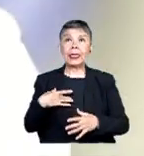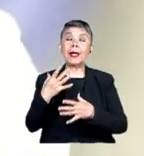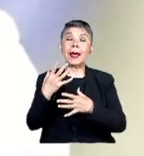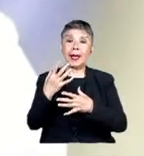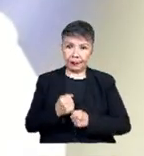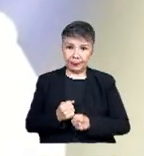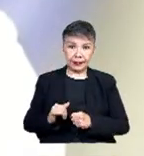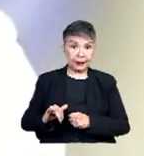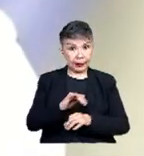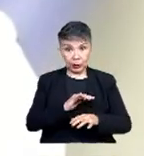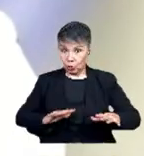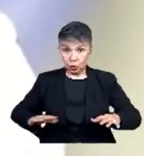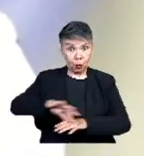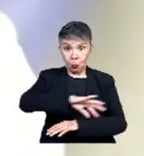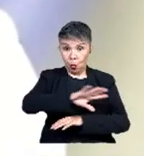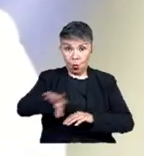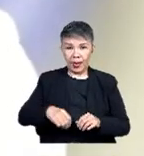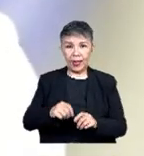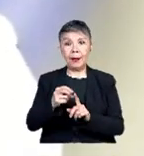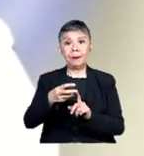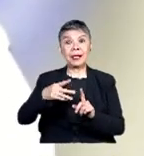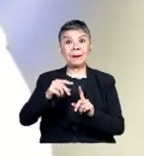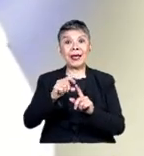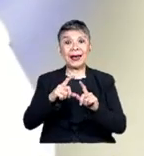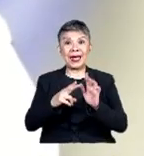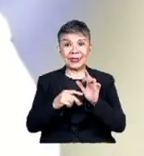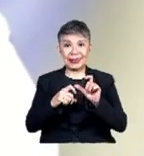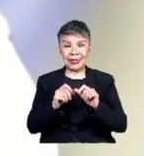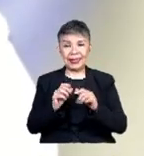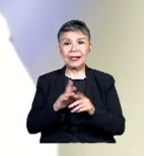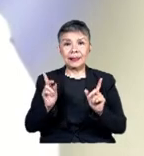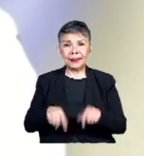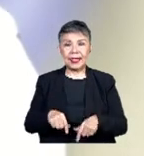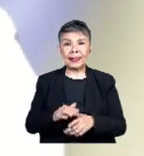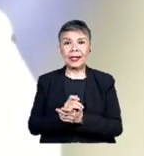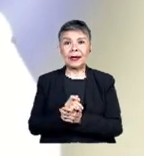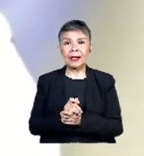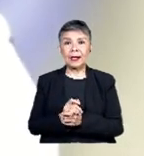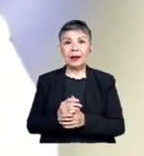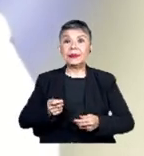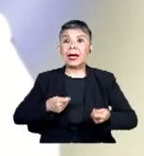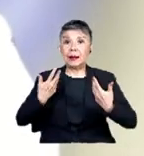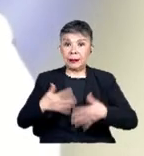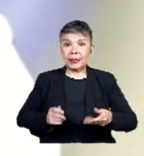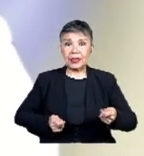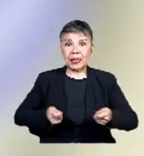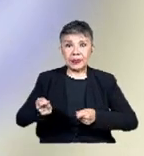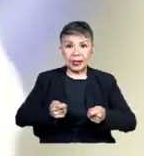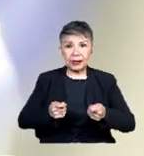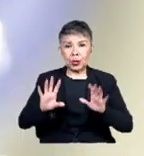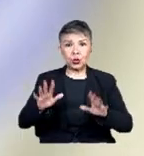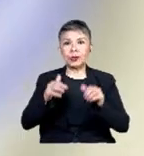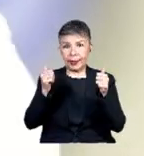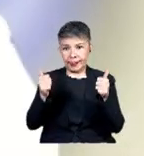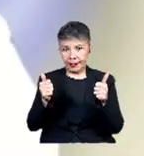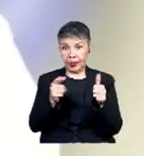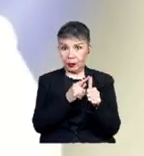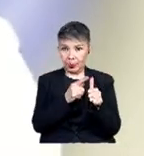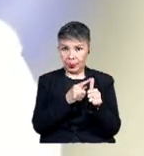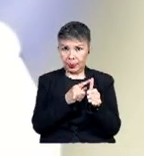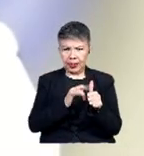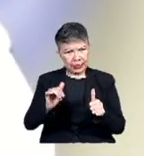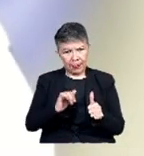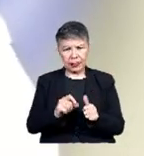kita bersama, Peparnas ini juga akan terlaksana penyelenggaranya dengan sukses ya,